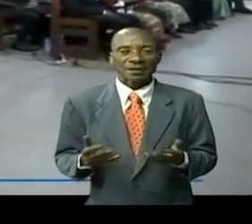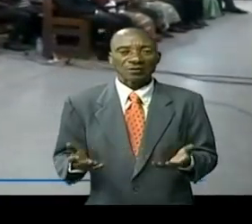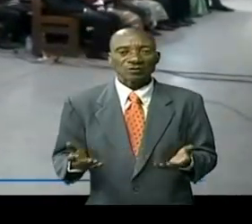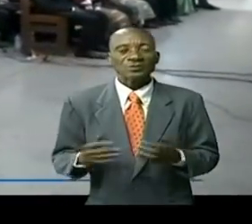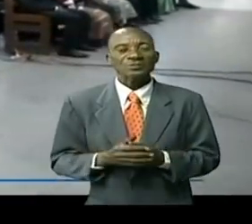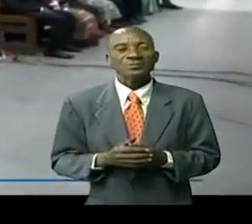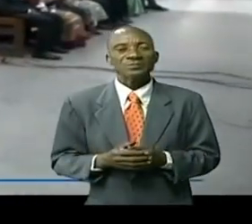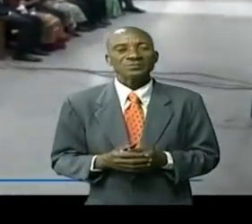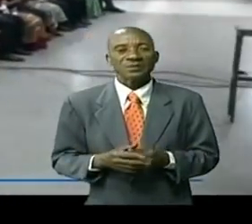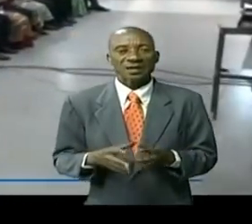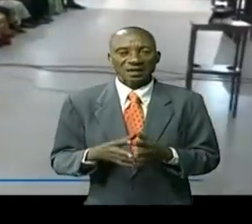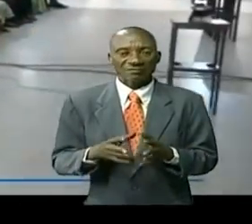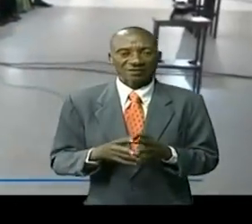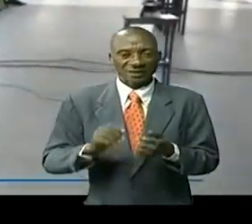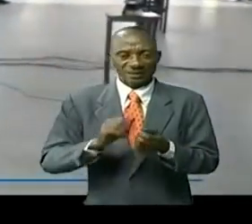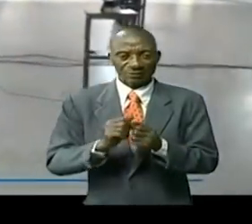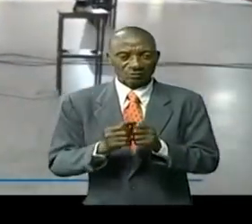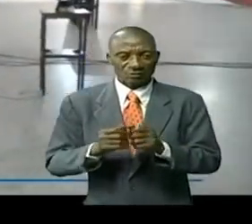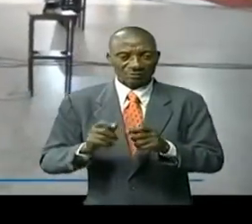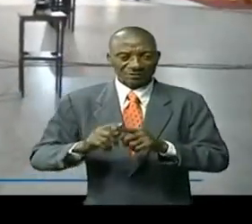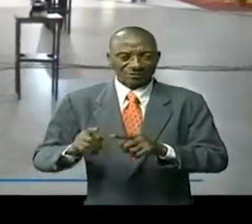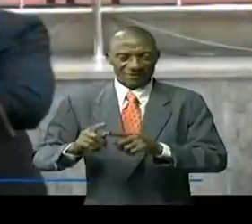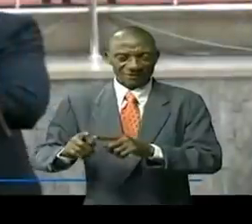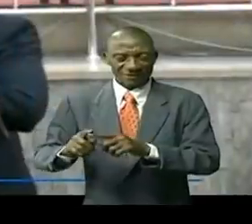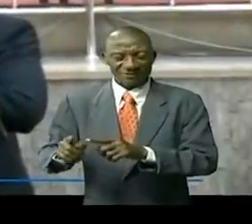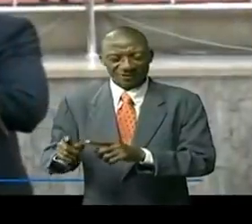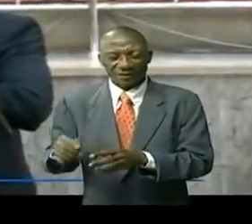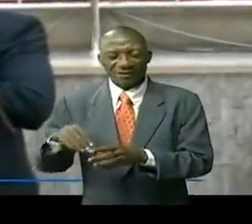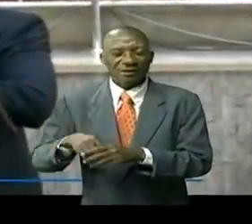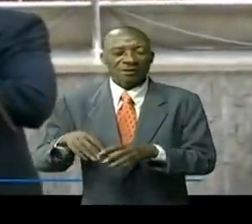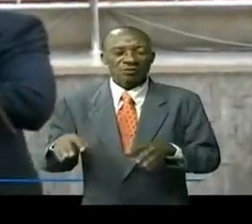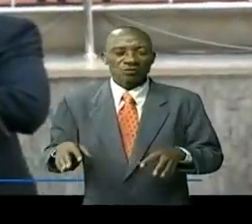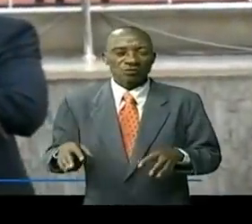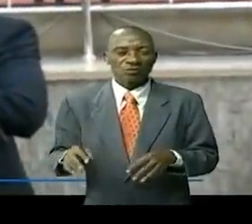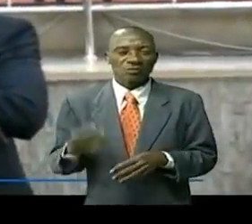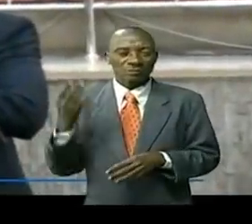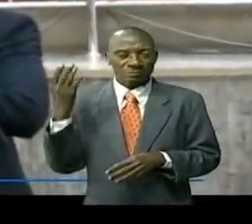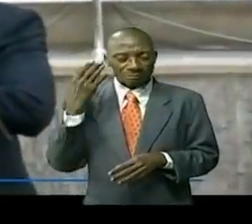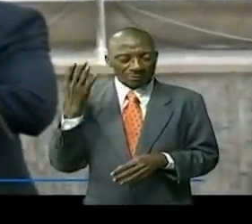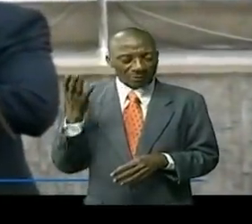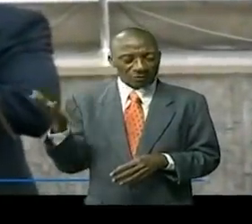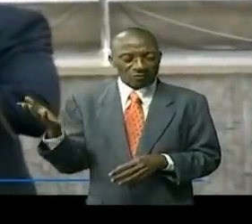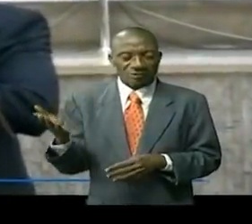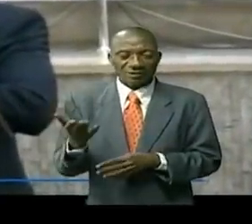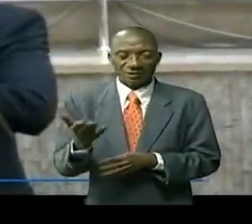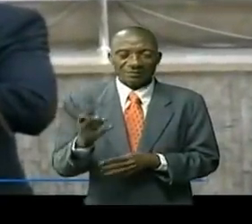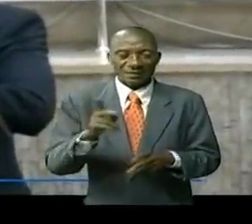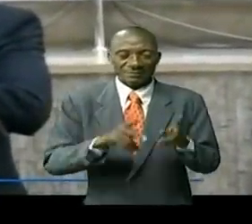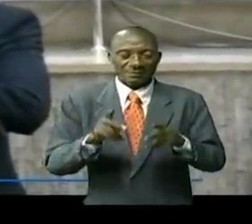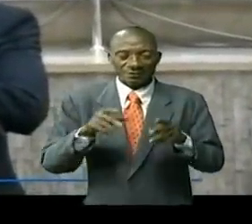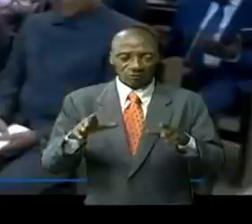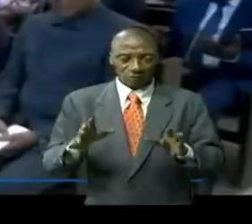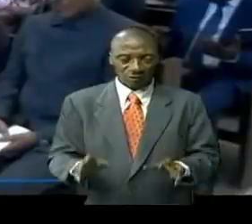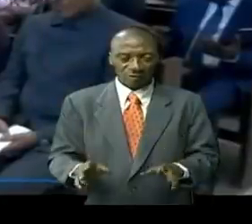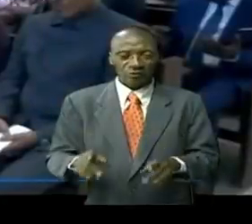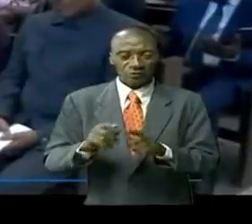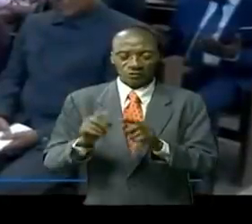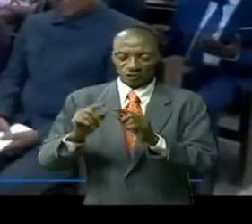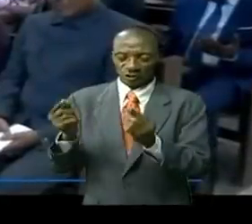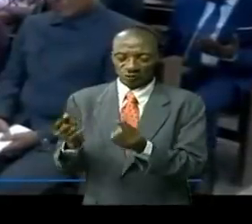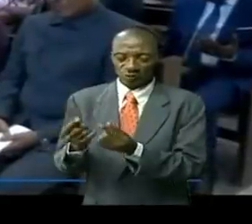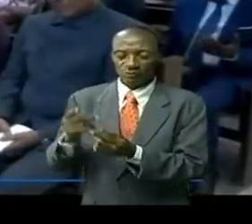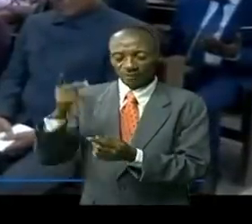RDC depuis des lustres, Antipas Mbusa Nyamwisi a invité le peuple congolais en général et la classe politique congolaise